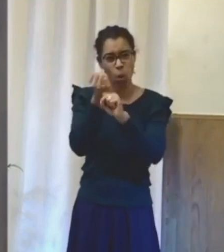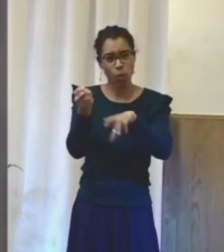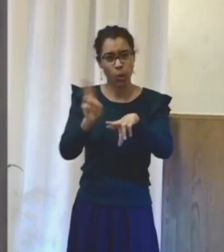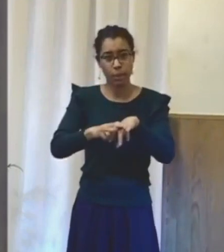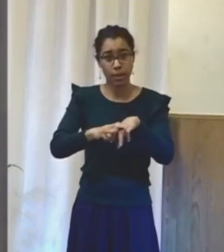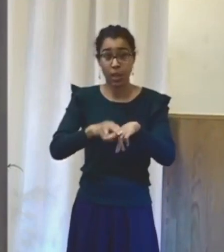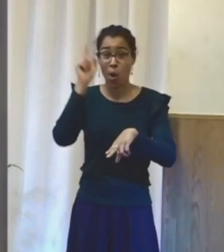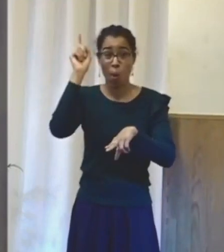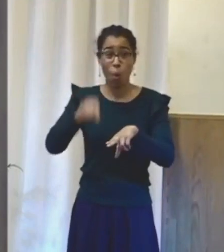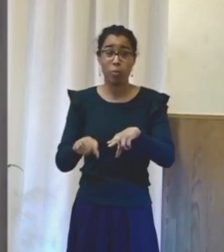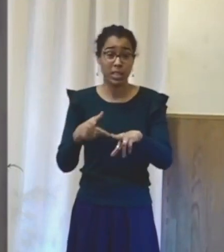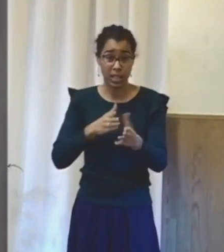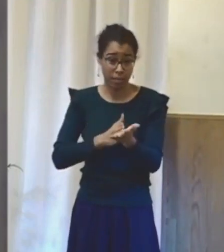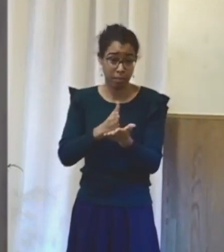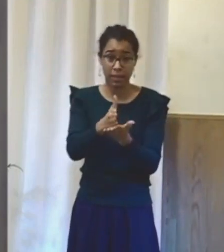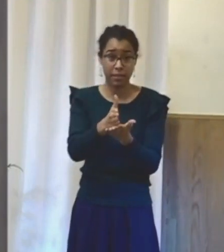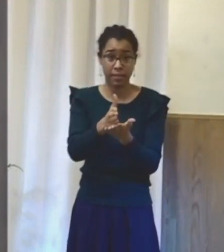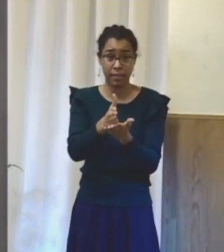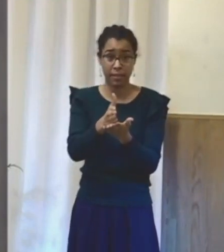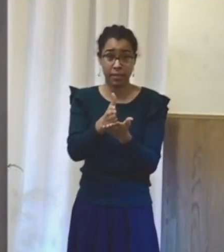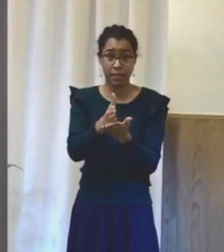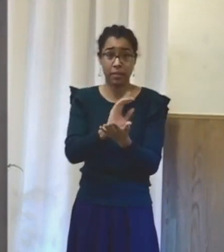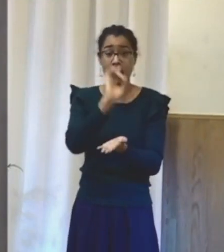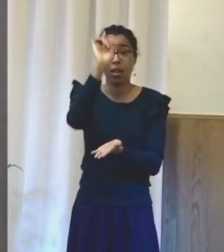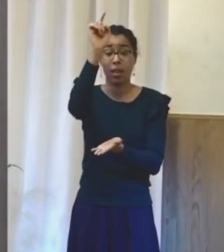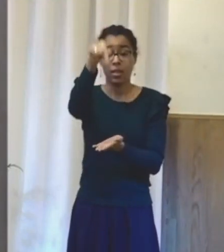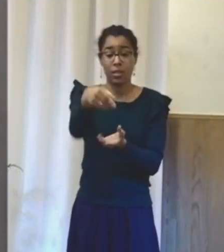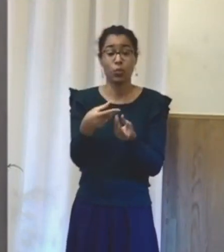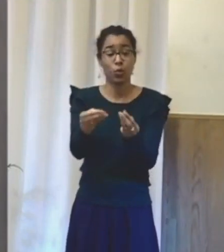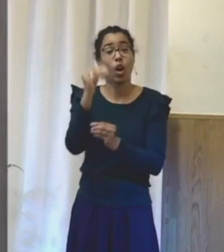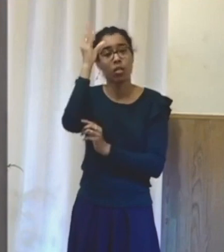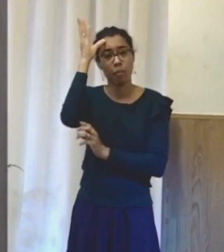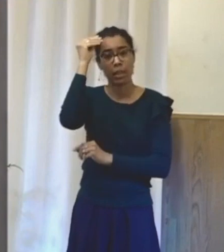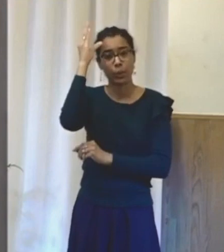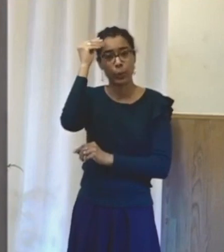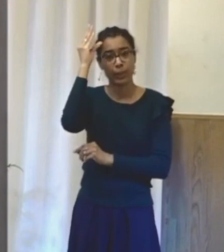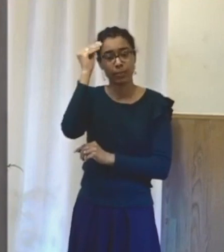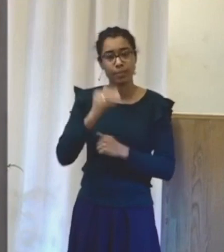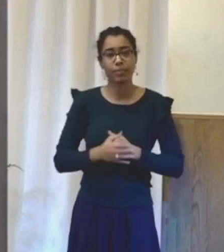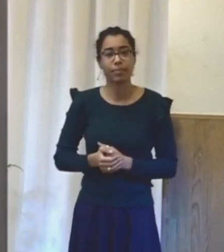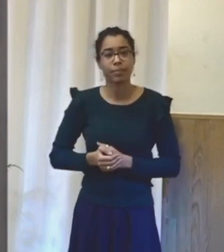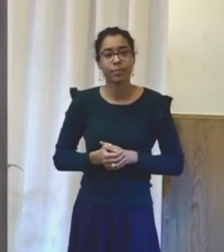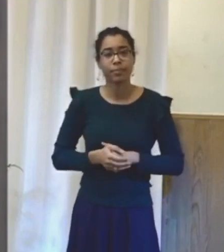Passage obligatoire qui nous emmène à la maturité.